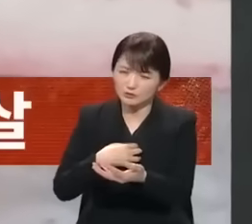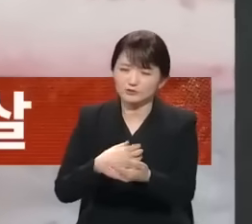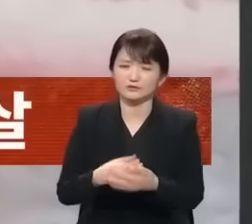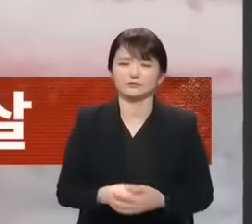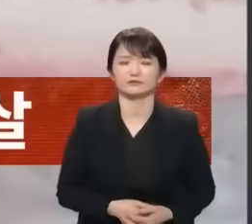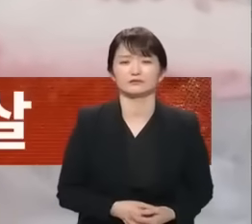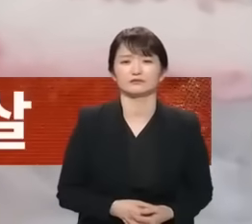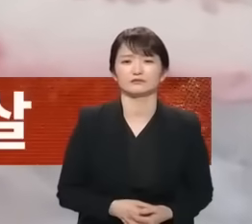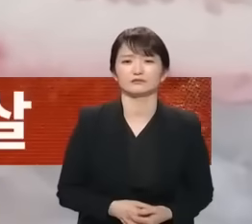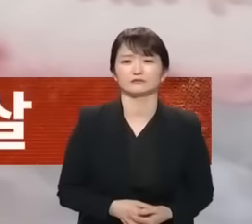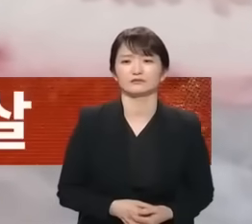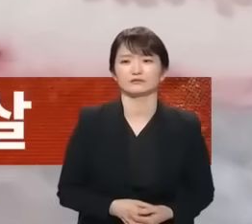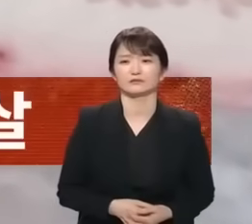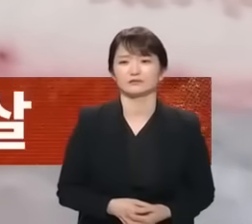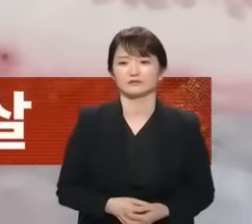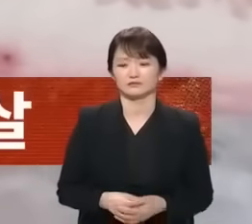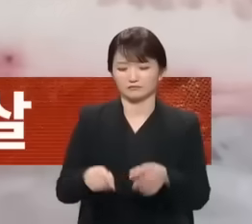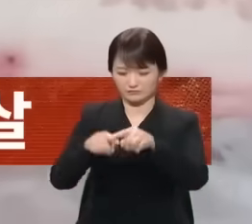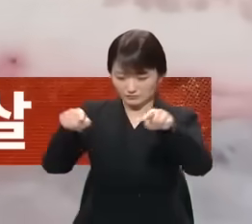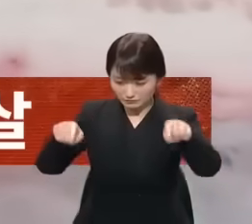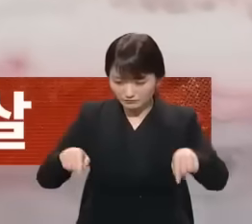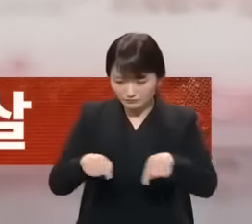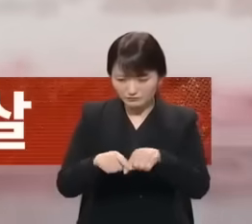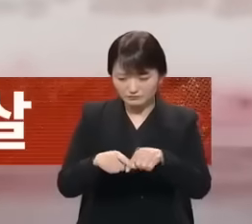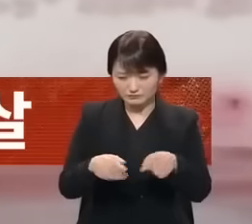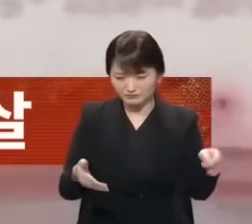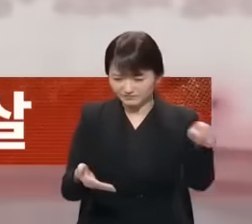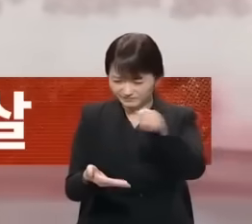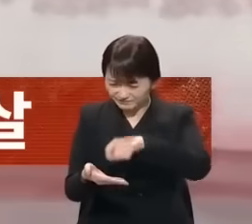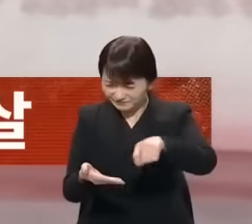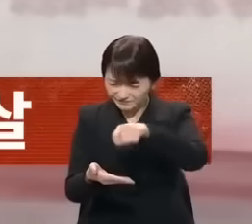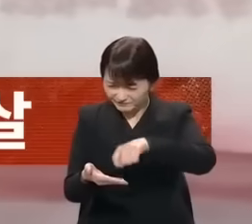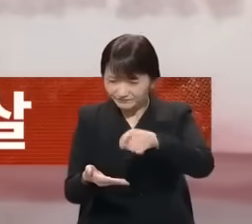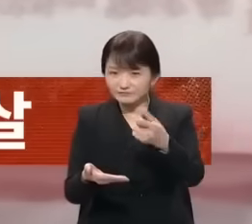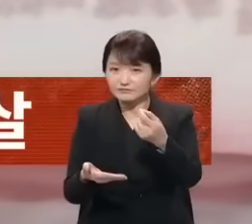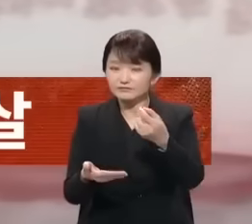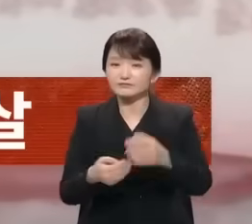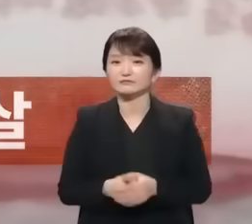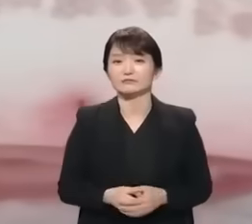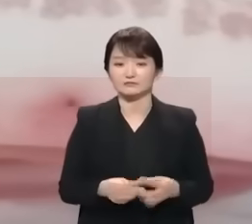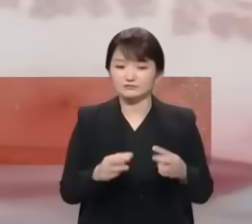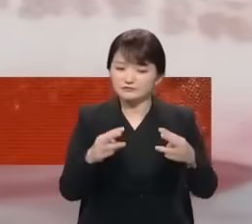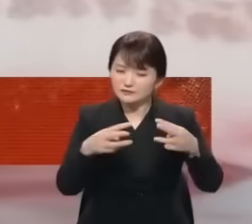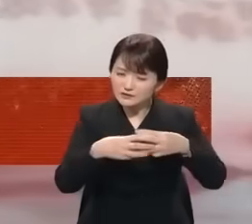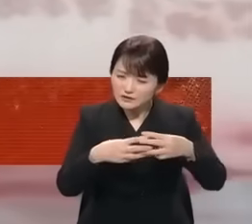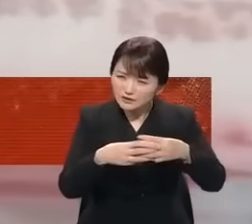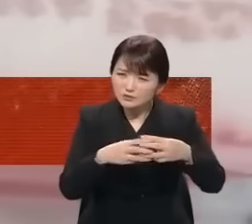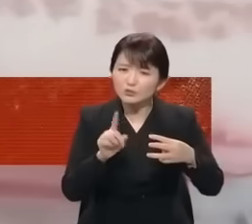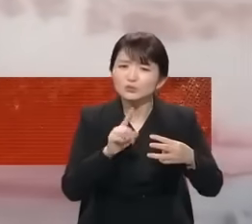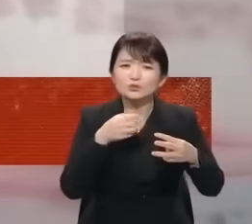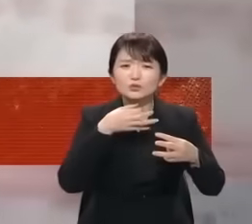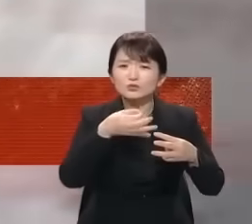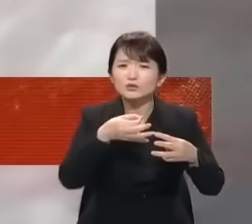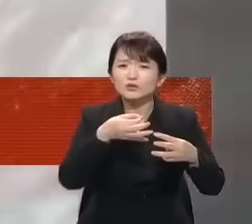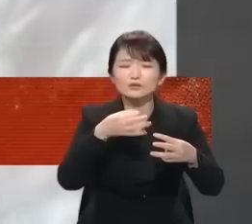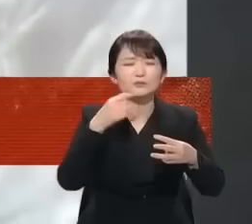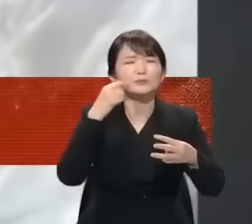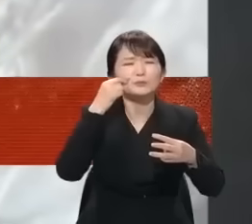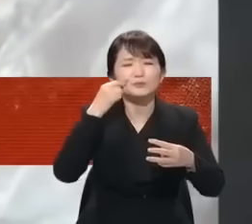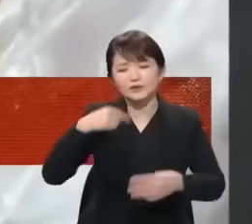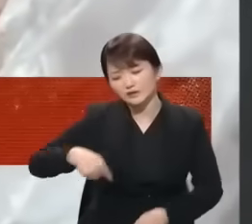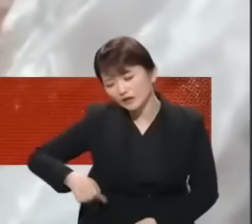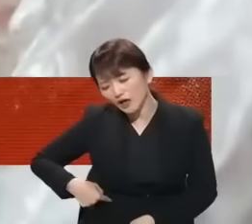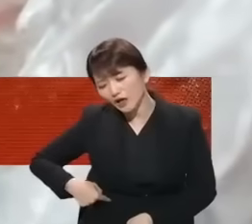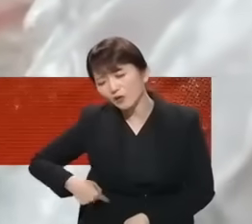누리꾼들이 다 하셨어요 불판 답교 아니냐 그리고 저처럼 그런 생각을 하셨나 봐요 삼겹살이라고 저를 어떻게 칭하겠습니다 양심들 도대체